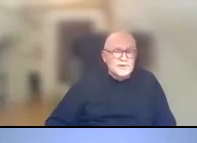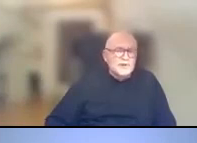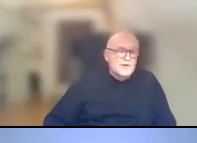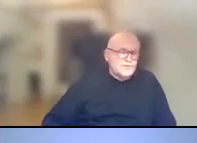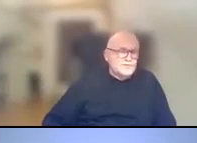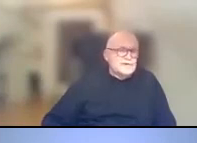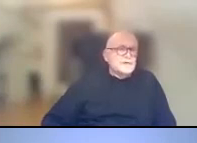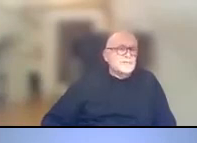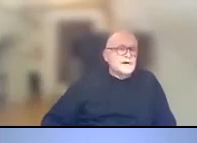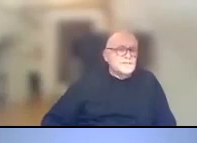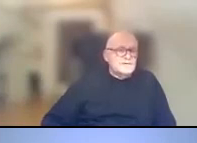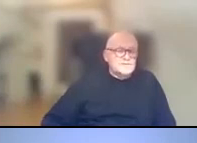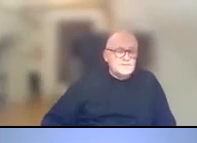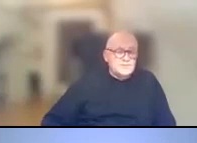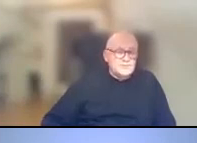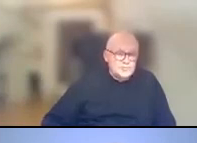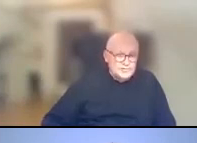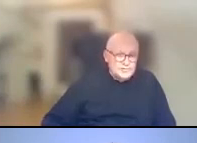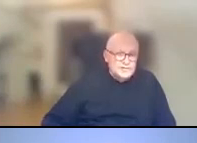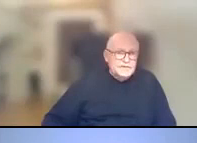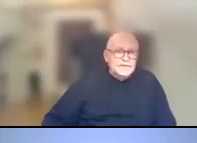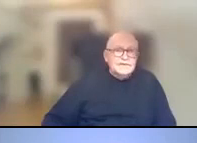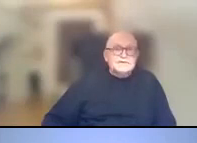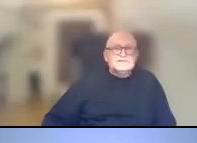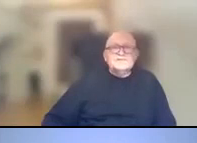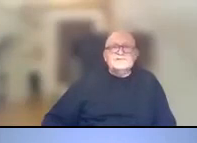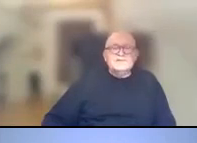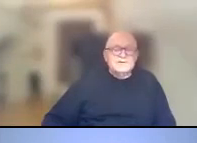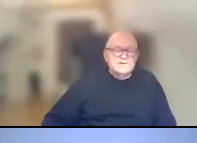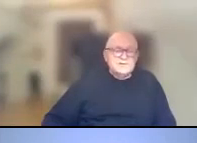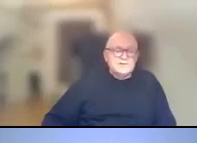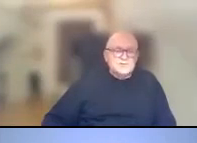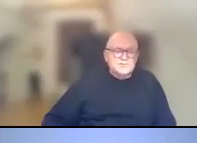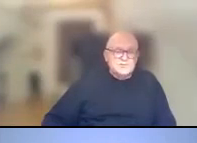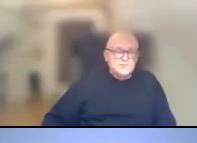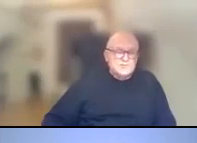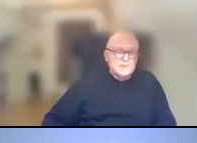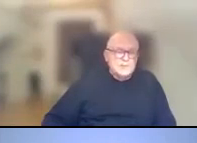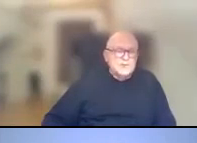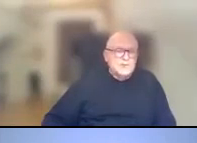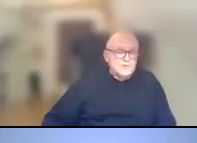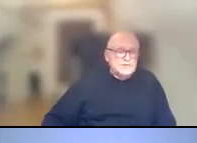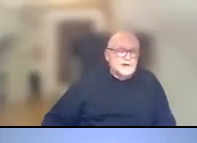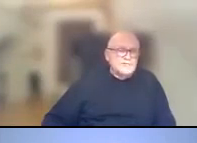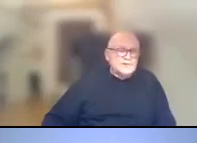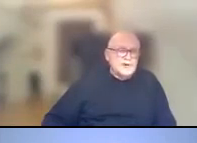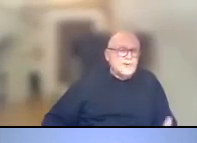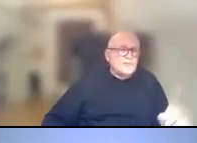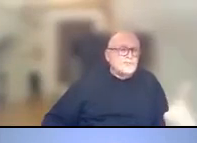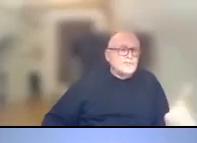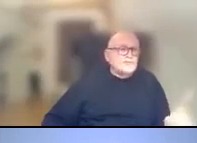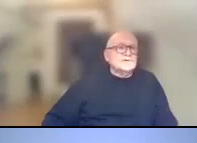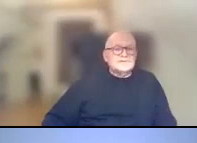Verharmlosungen. Und darum habe ich mich bemüht, das bis hierhin zu tun. Und ich habe mich